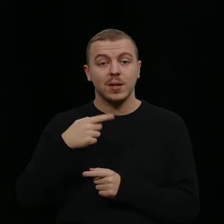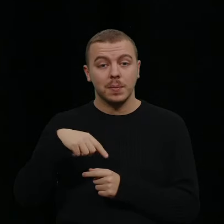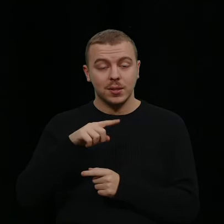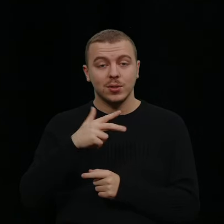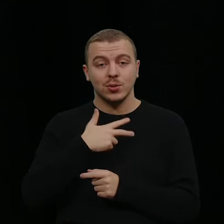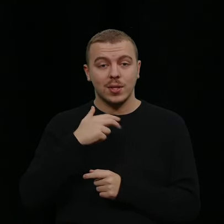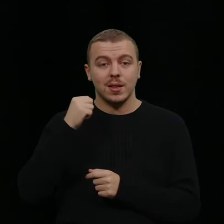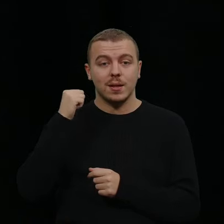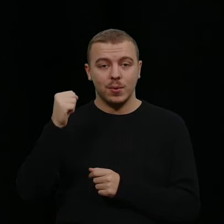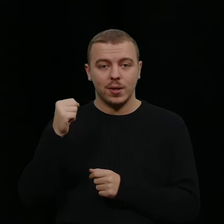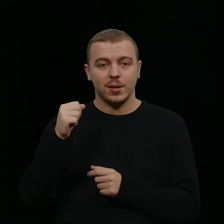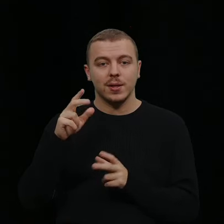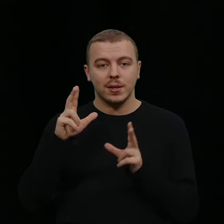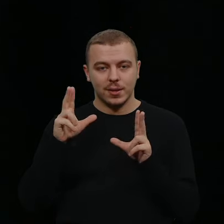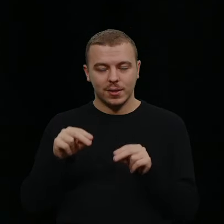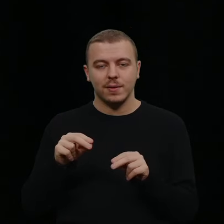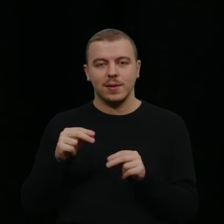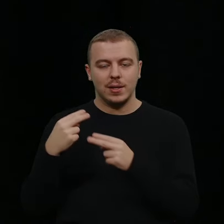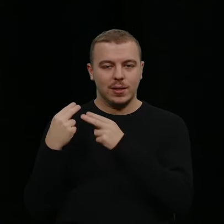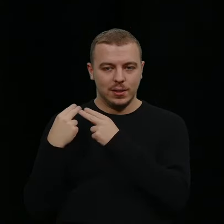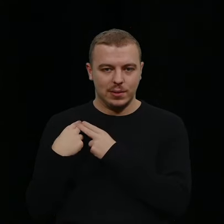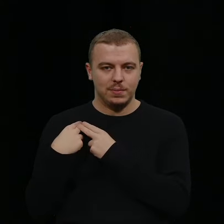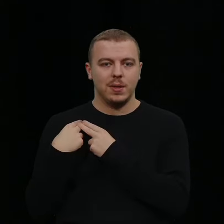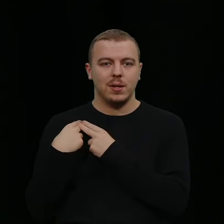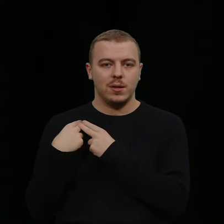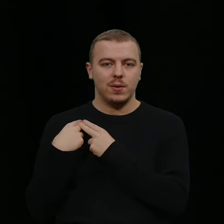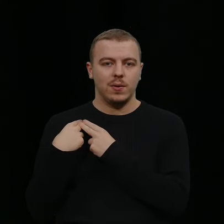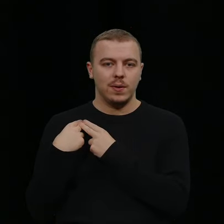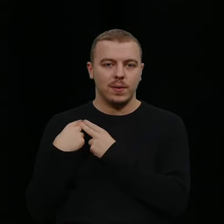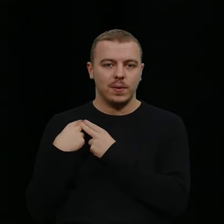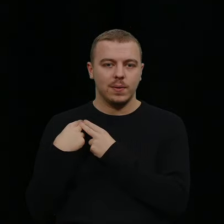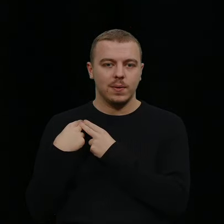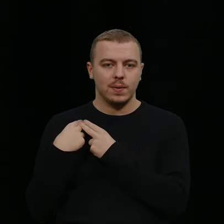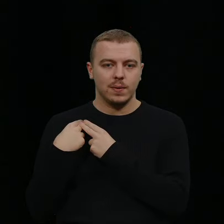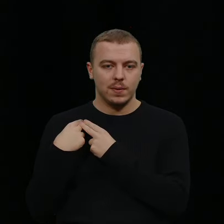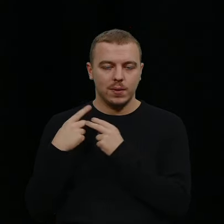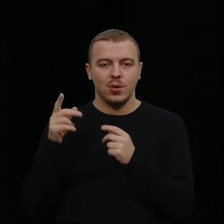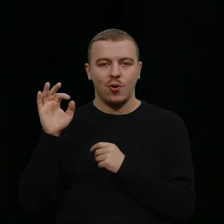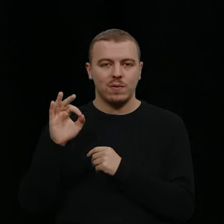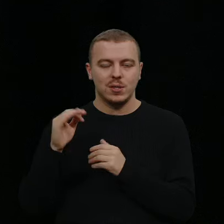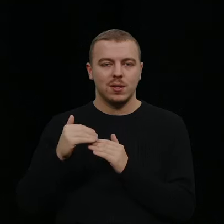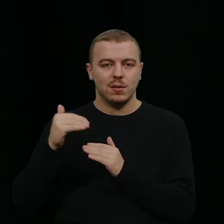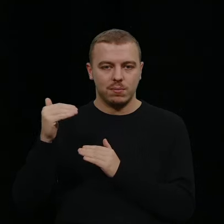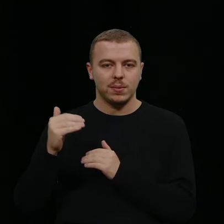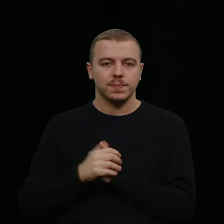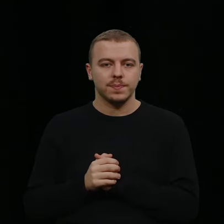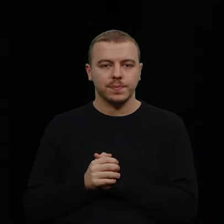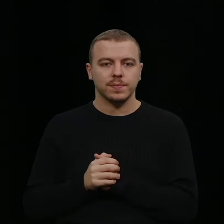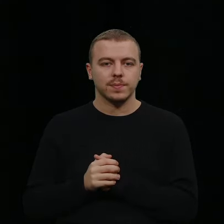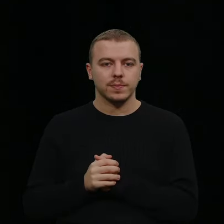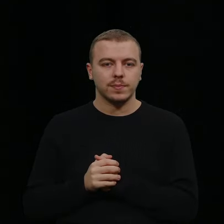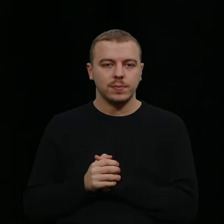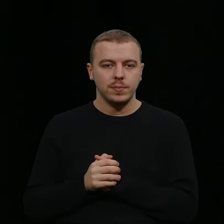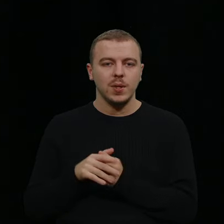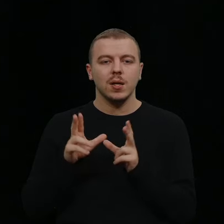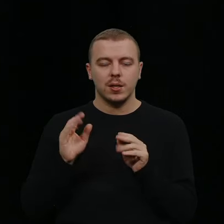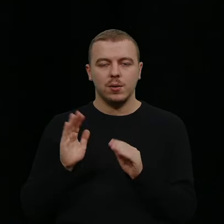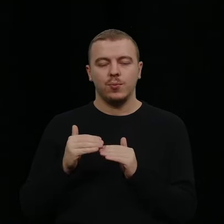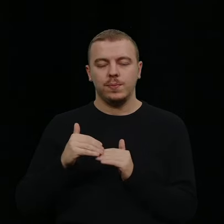mes socialdemokratai jau tvirtai įsipareigoja, reiškia, tą koeficientą didinti. Ir